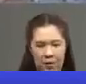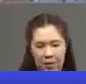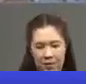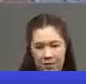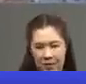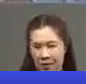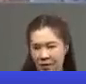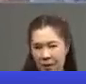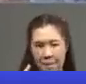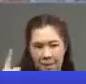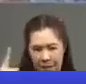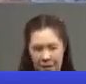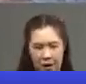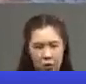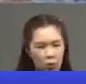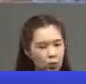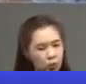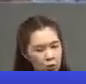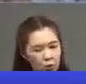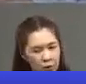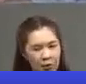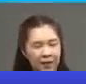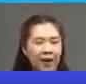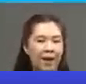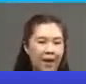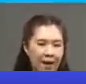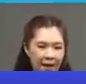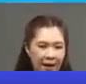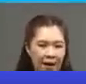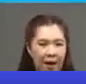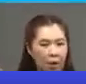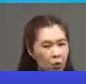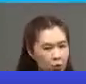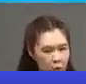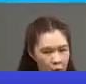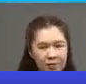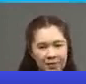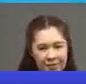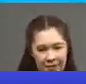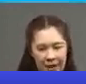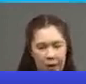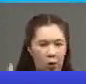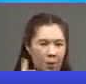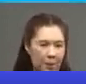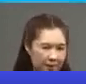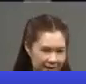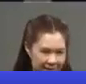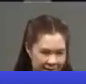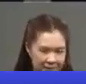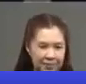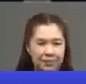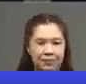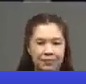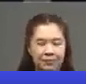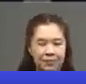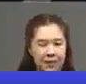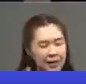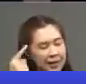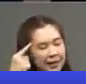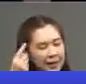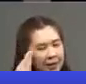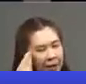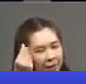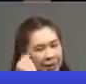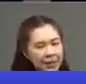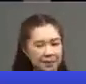ห้องรับรองค่ะเพื่อที่จะเซ็นอนุมัติวาระการประชุมคณะรัฐมนตรีที่จะเข้าสู่การพิจารณาในวันนี้นะคะวันนี้มีการประชุมคณะ